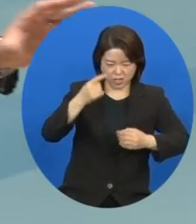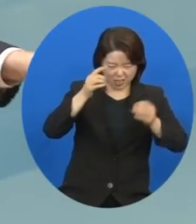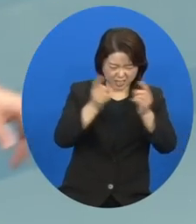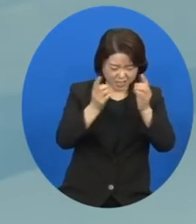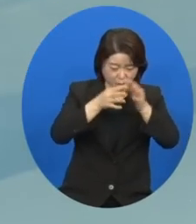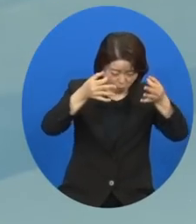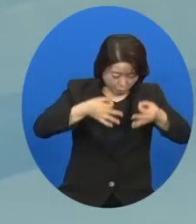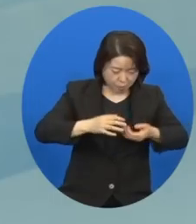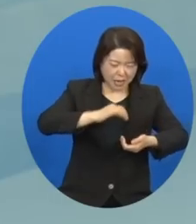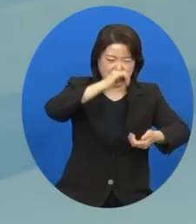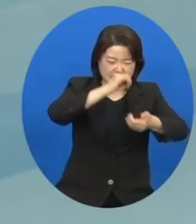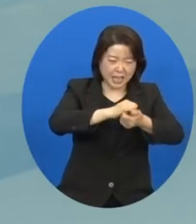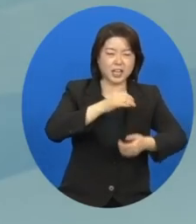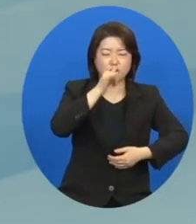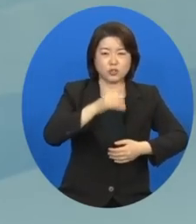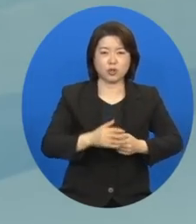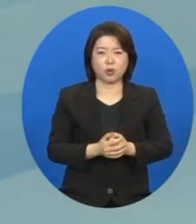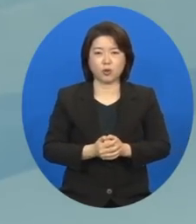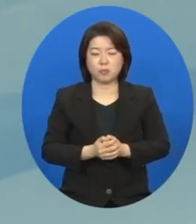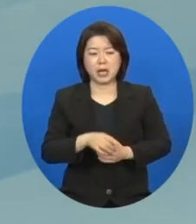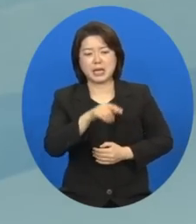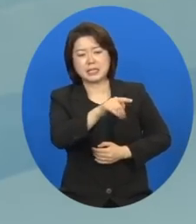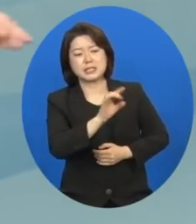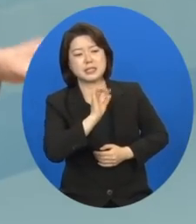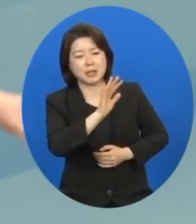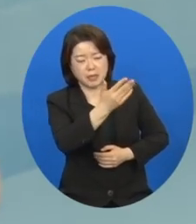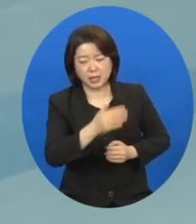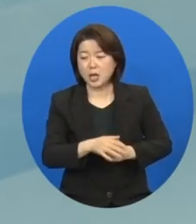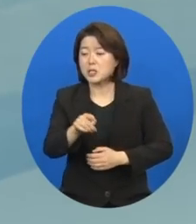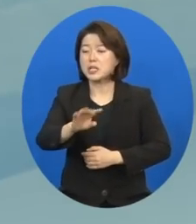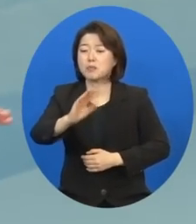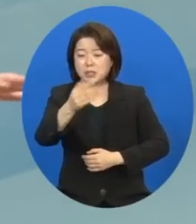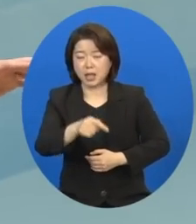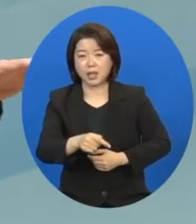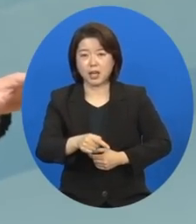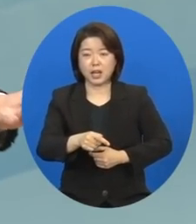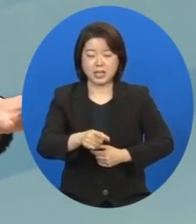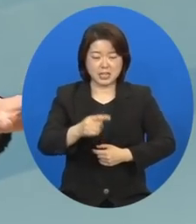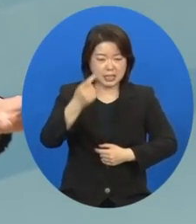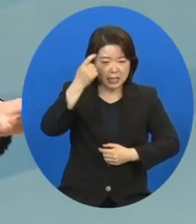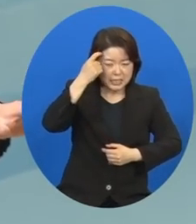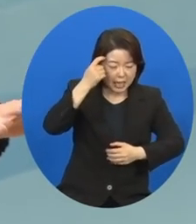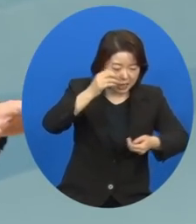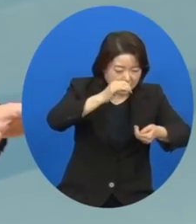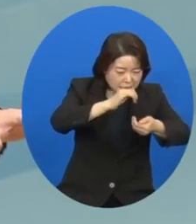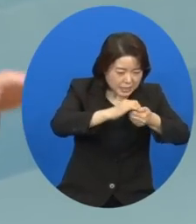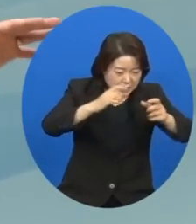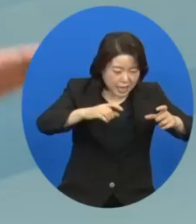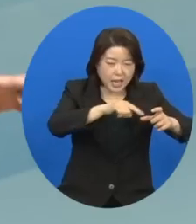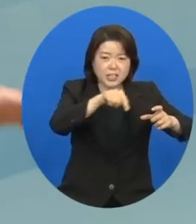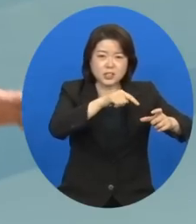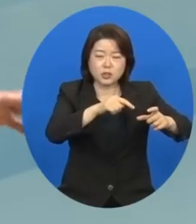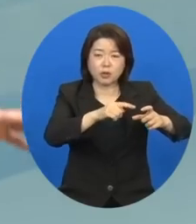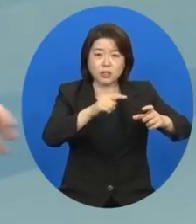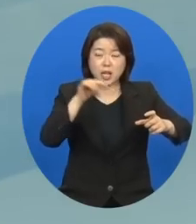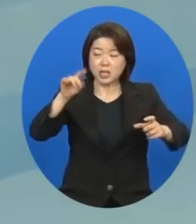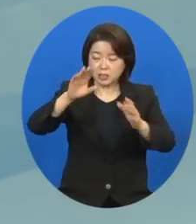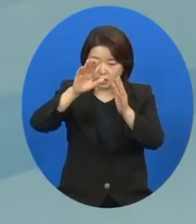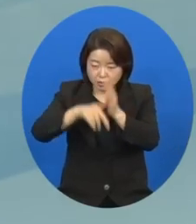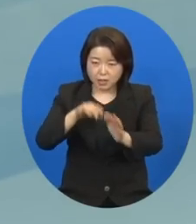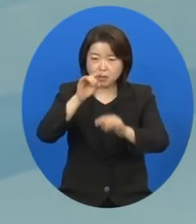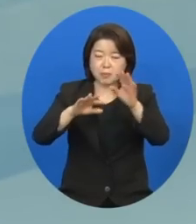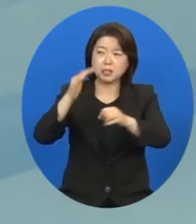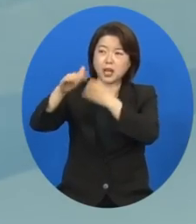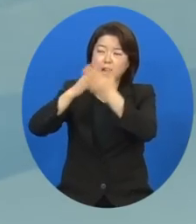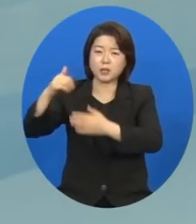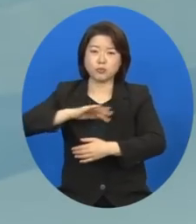그냥 엘리에스림 되겠습니다. 우리는 그냥 하갈이면 되겠습니다. 그저 아들 하나면 되겠습니다. 이렇게 제한을 시킨다는 거예요. 그런데 하나님은 그럴 때마다